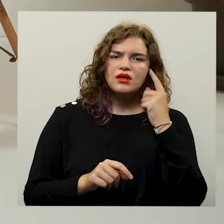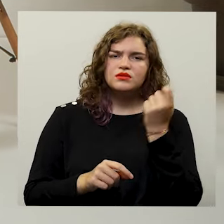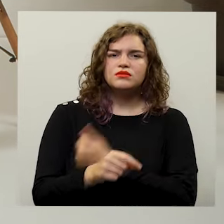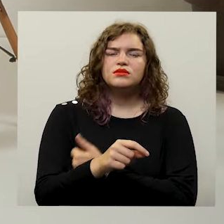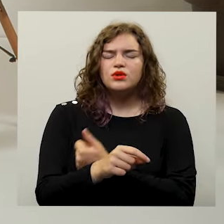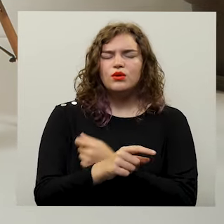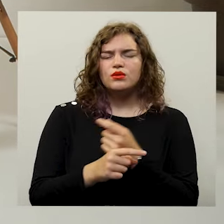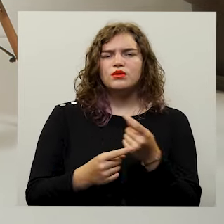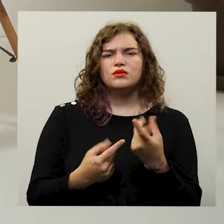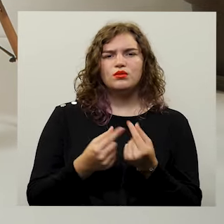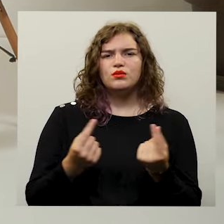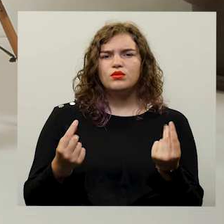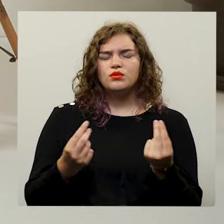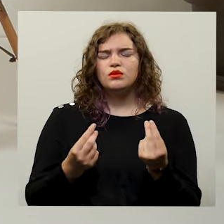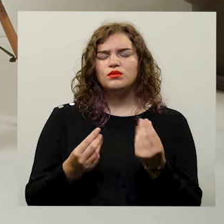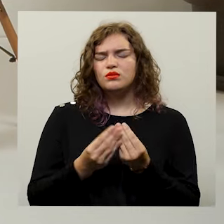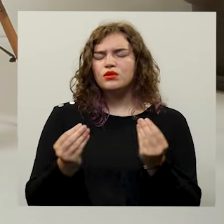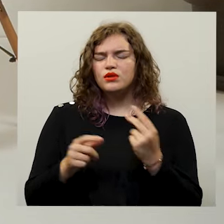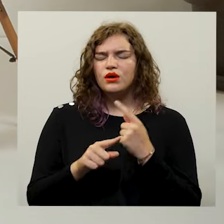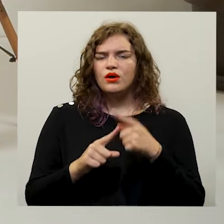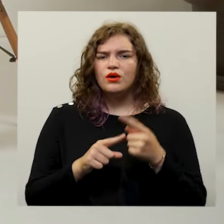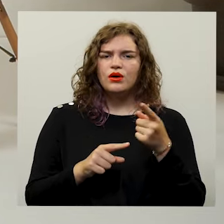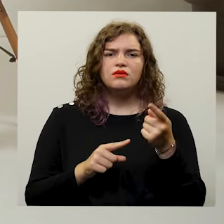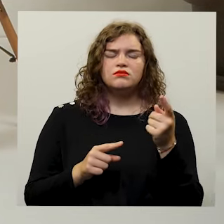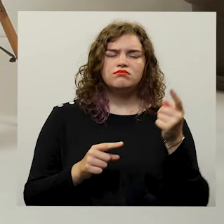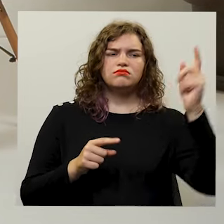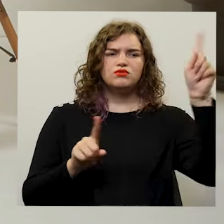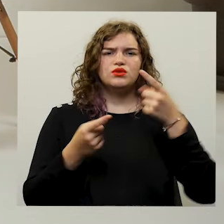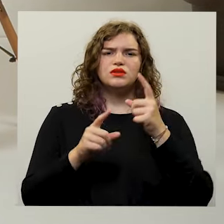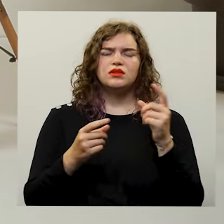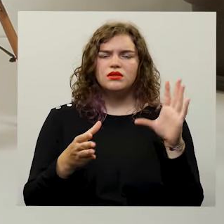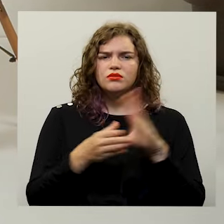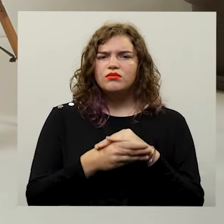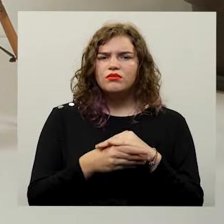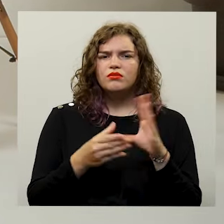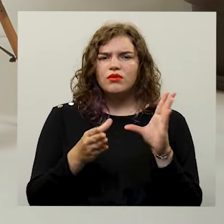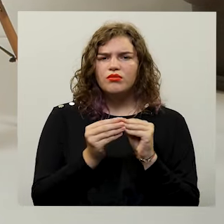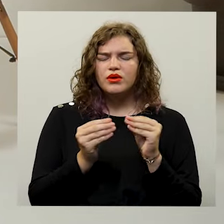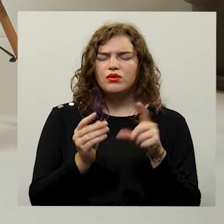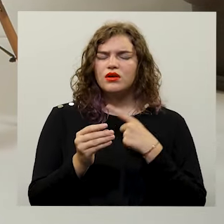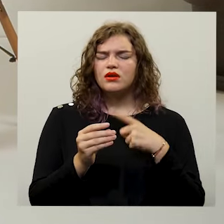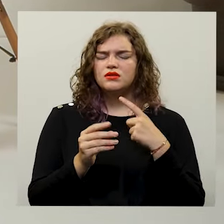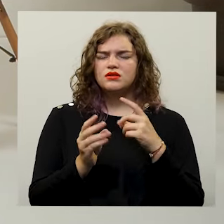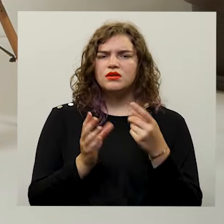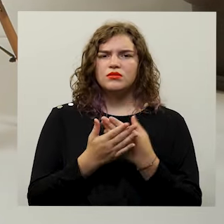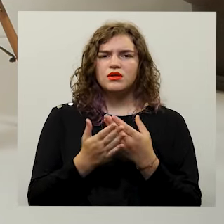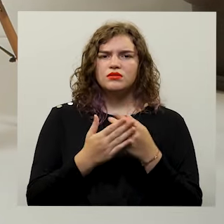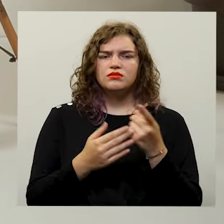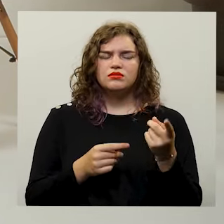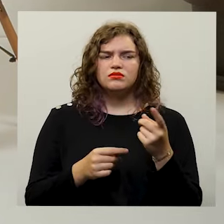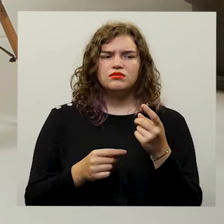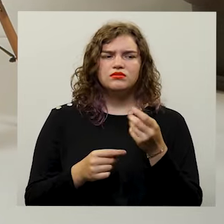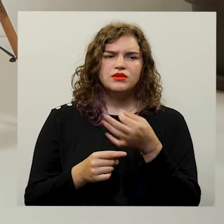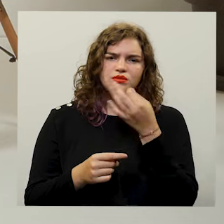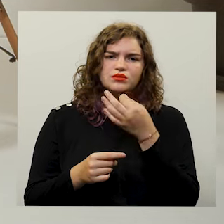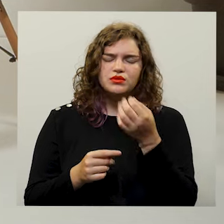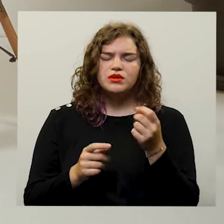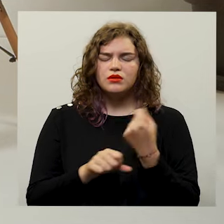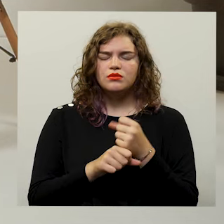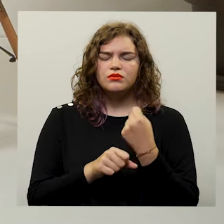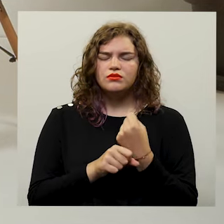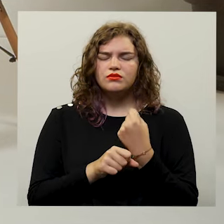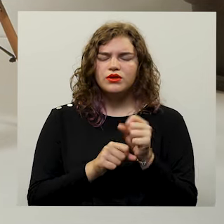muzica, într-un fel, mână în mână cu un anumit gen de muzică, cu drogurile. Dar hai să facem așa o scurtă